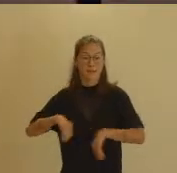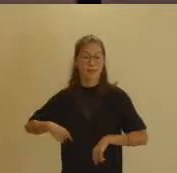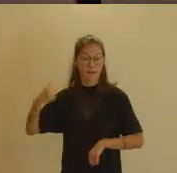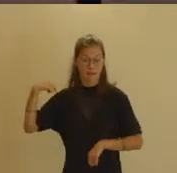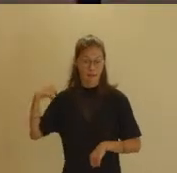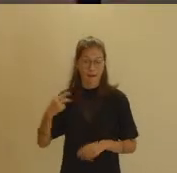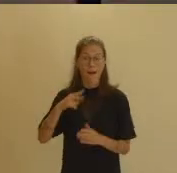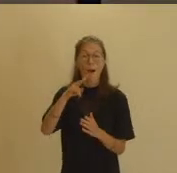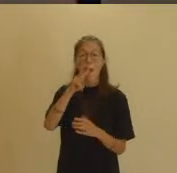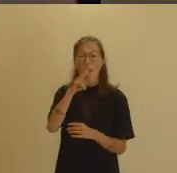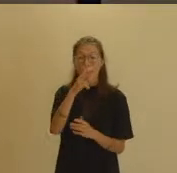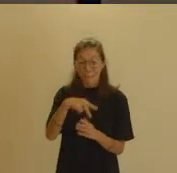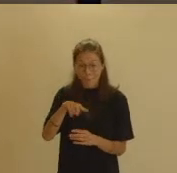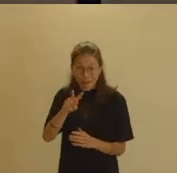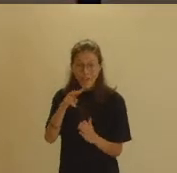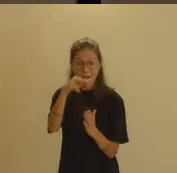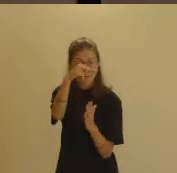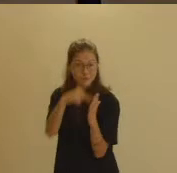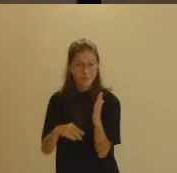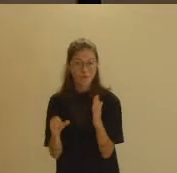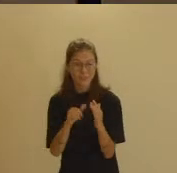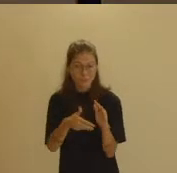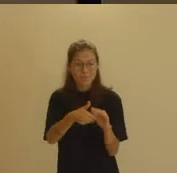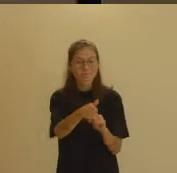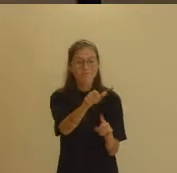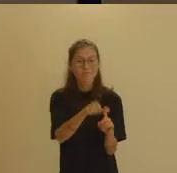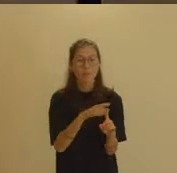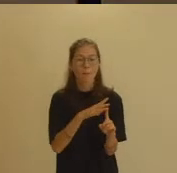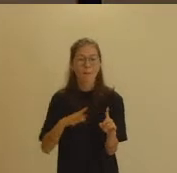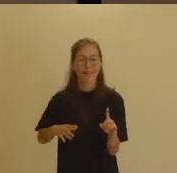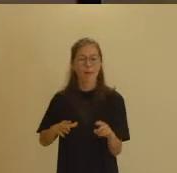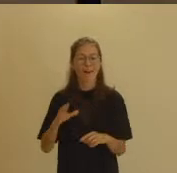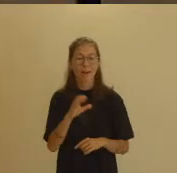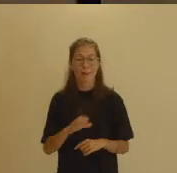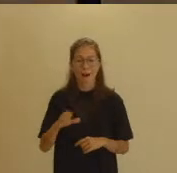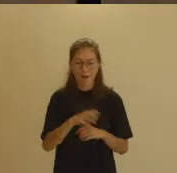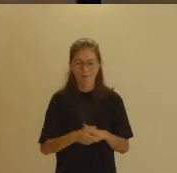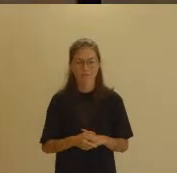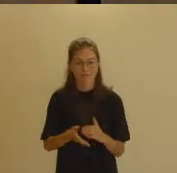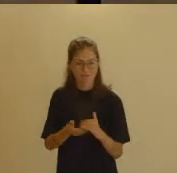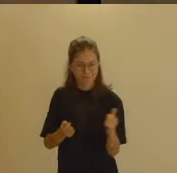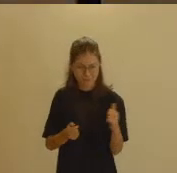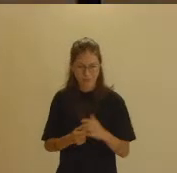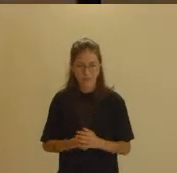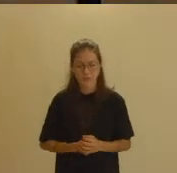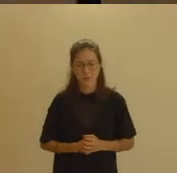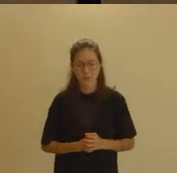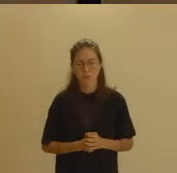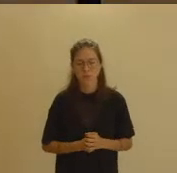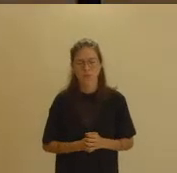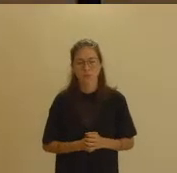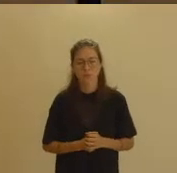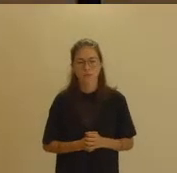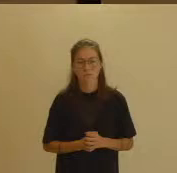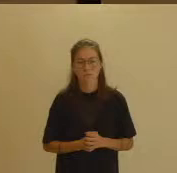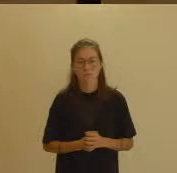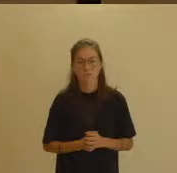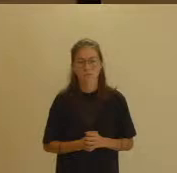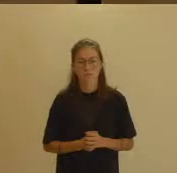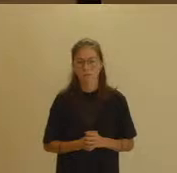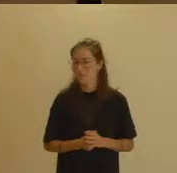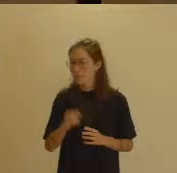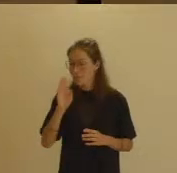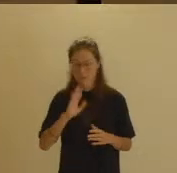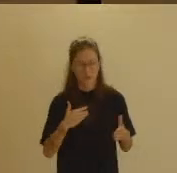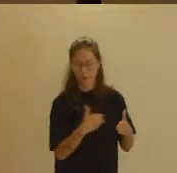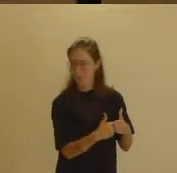je passe la parole donc à Madame Hélène Ribarin. Vous avez la parole. Compte rendu de la